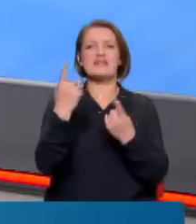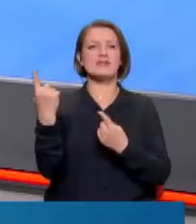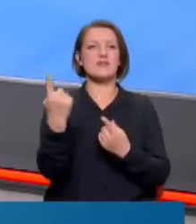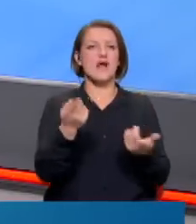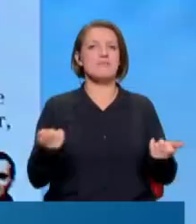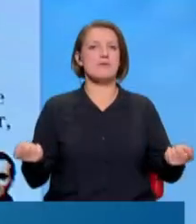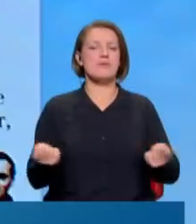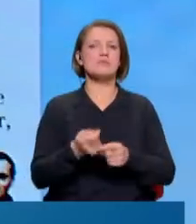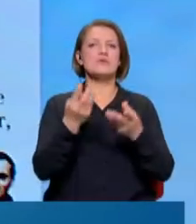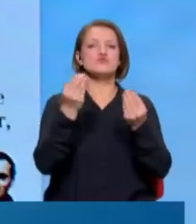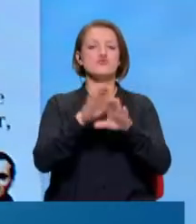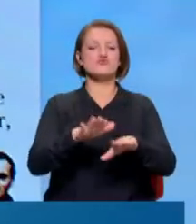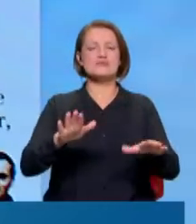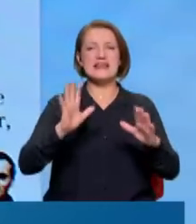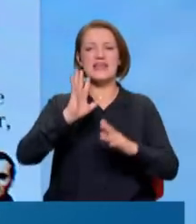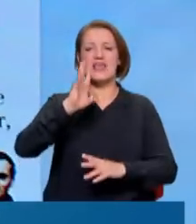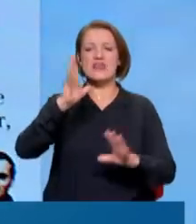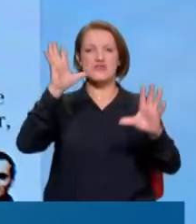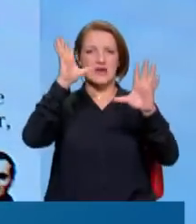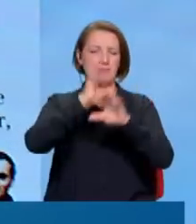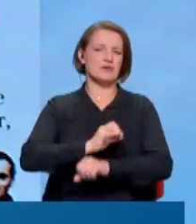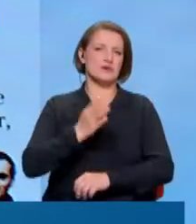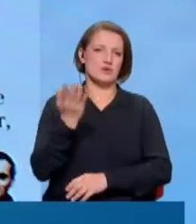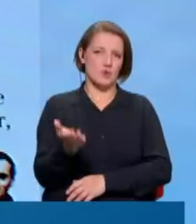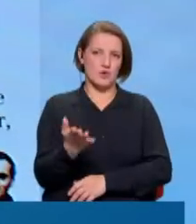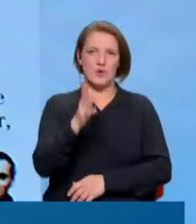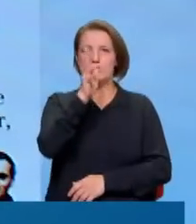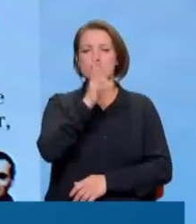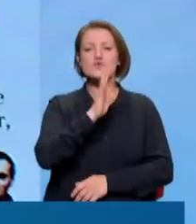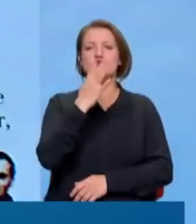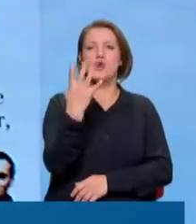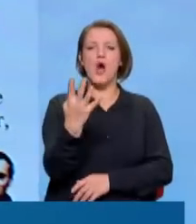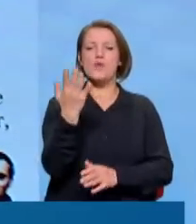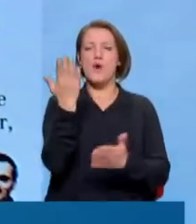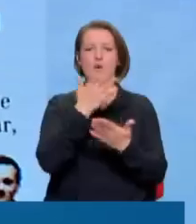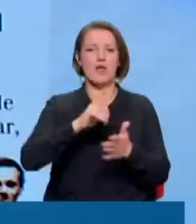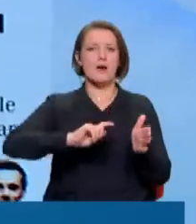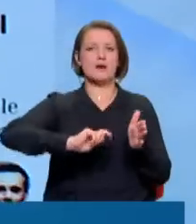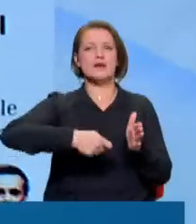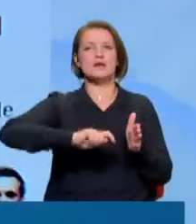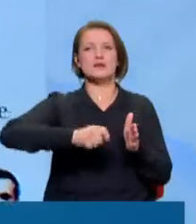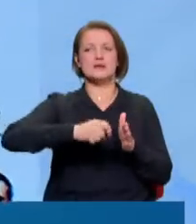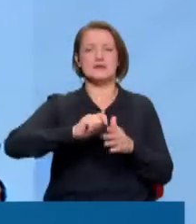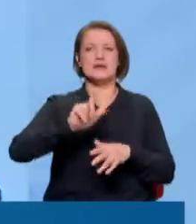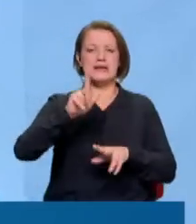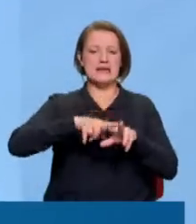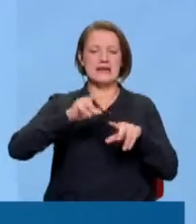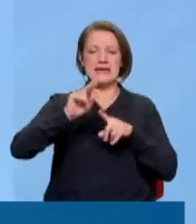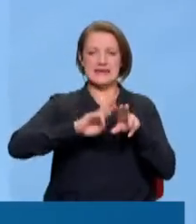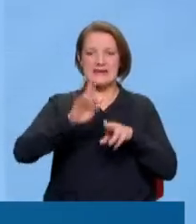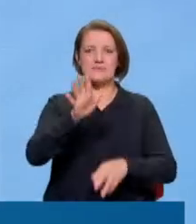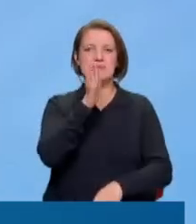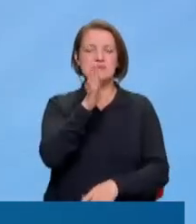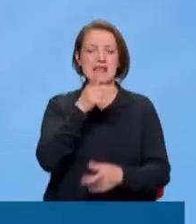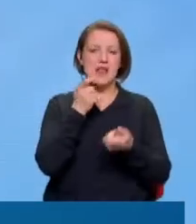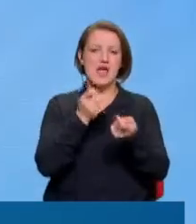çocukların geleceği kararıyor tarikata teslim 304 okula kilit vuruldu laik ve bilimsel eğitim